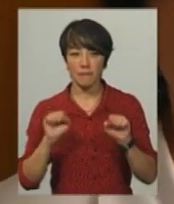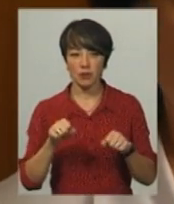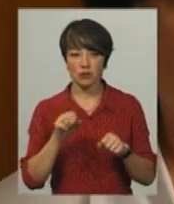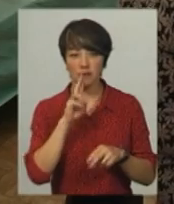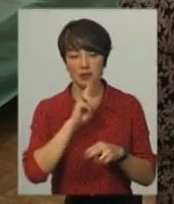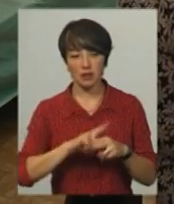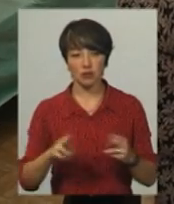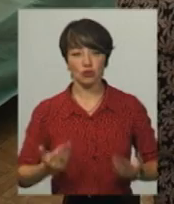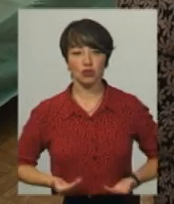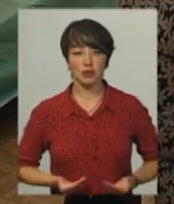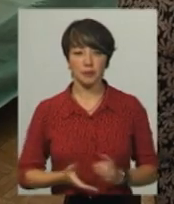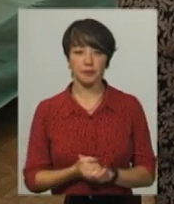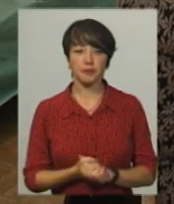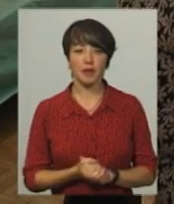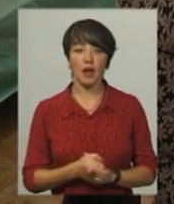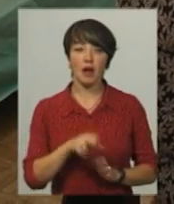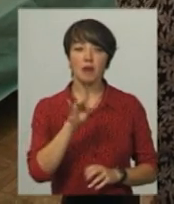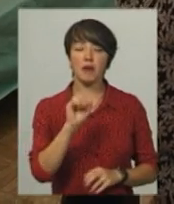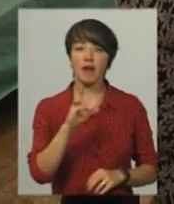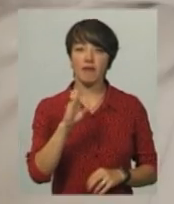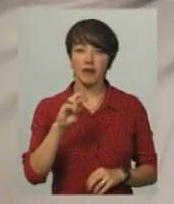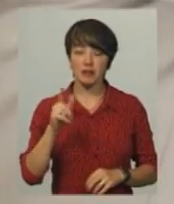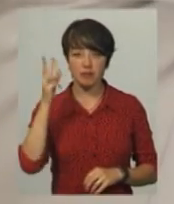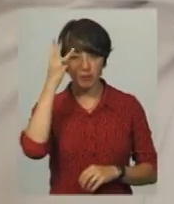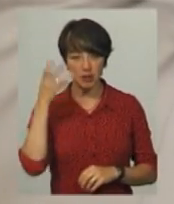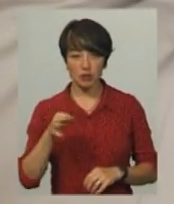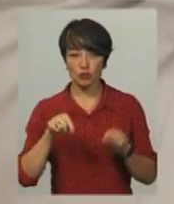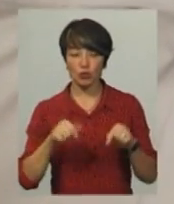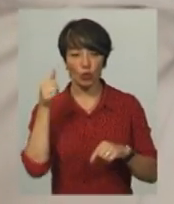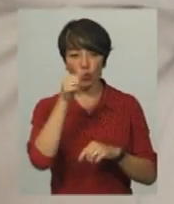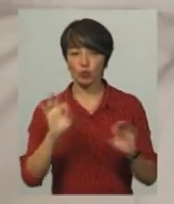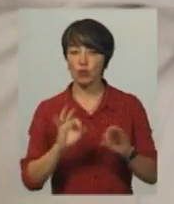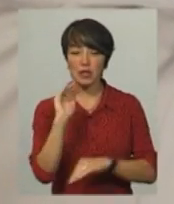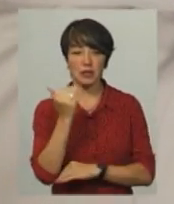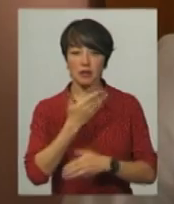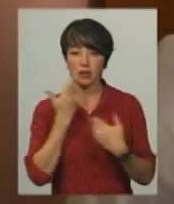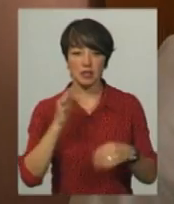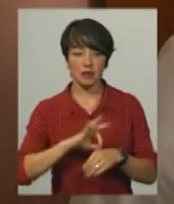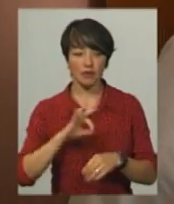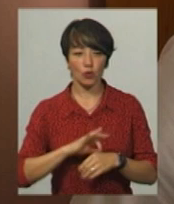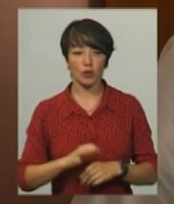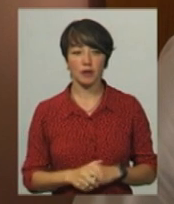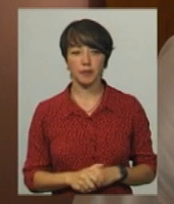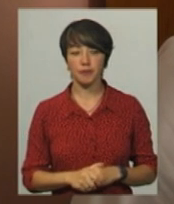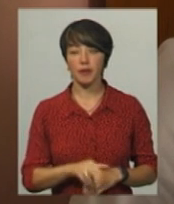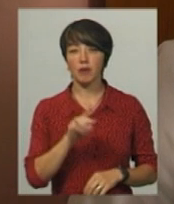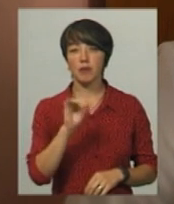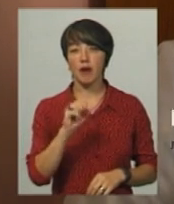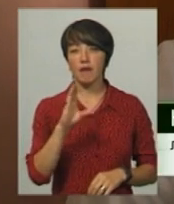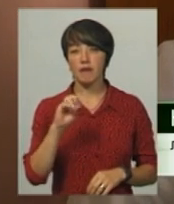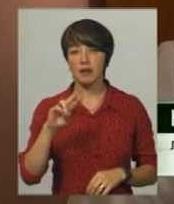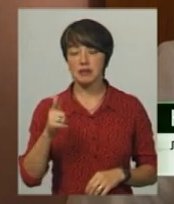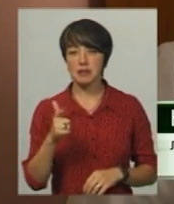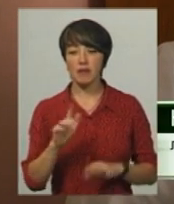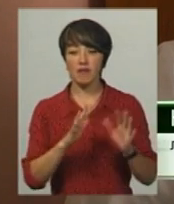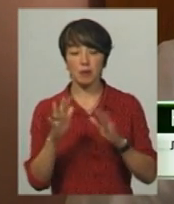втратити життя. Стосовно правця, лікарка додає, що на Хмельниччині цього року жодна дитина не захворіла. Що стосується правця, ті випадки,